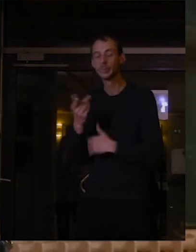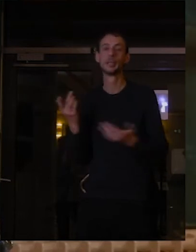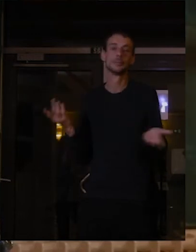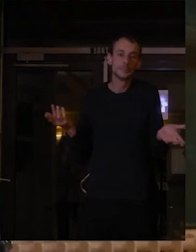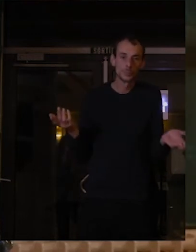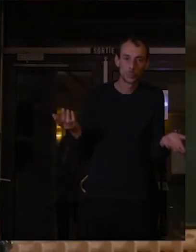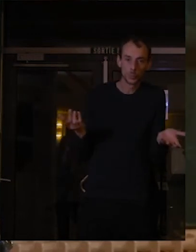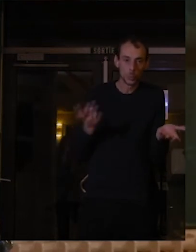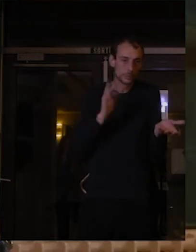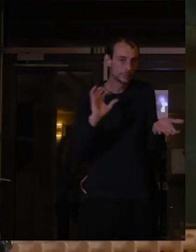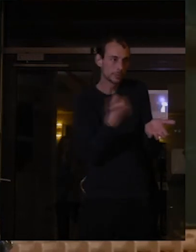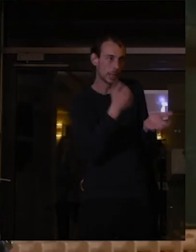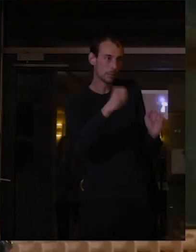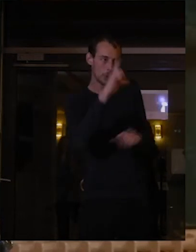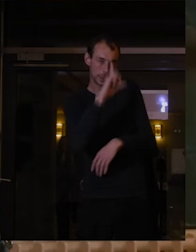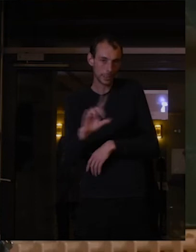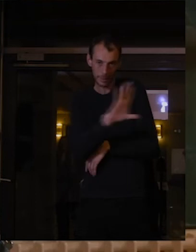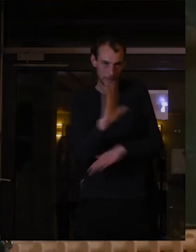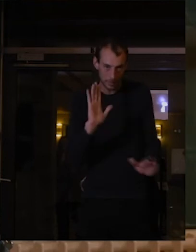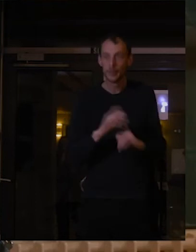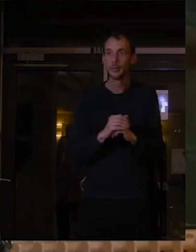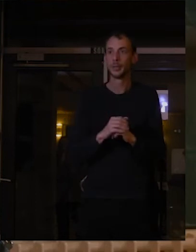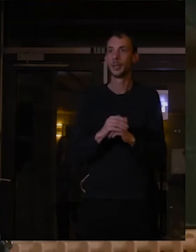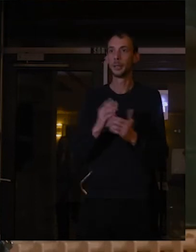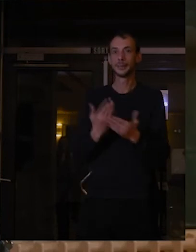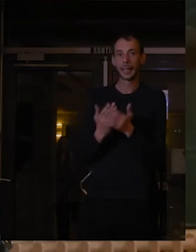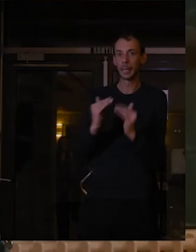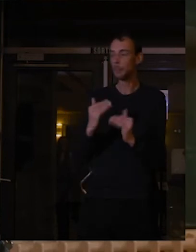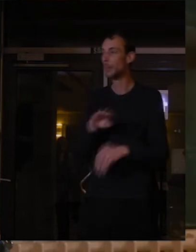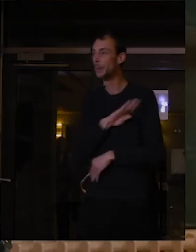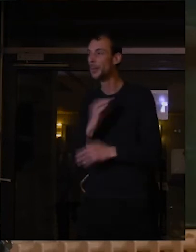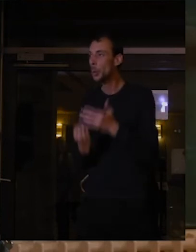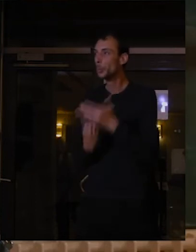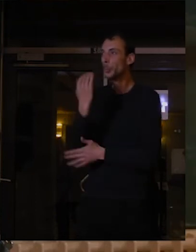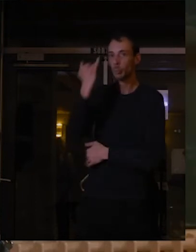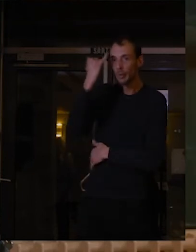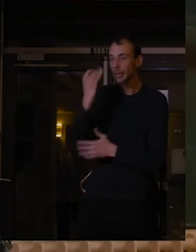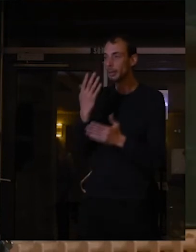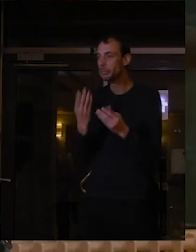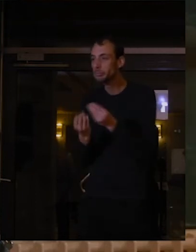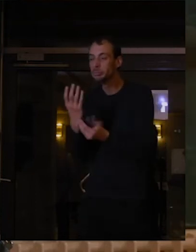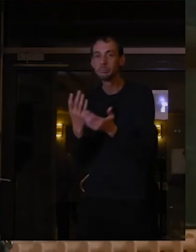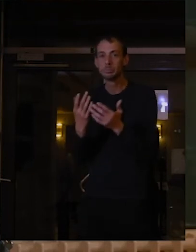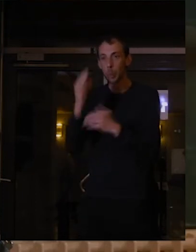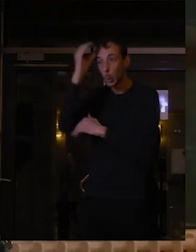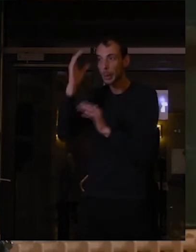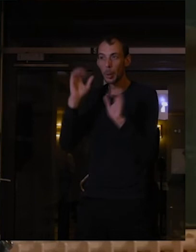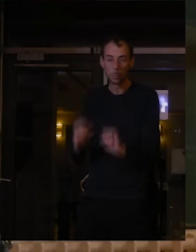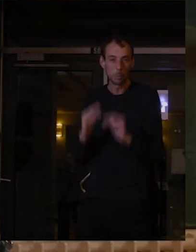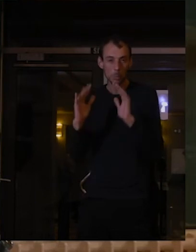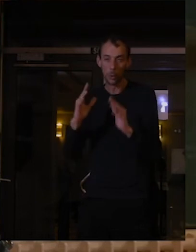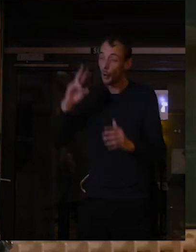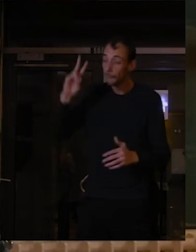de concepts, de nouvelles idées, que j'espère nous arriverons à une égalité certaine entre les femmes et les hommes, tant au niveau